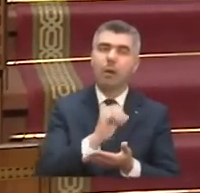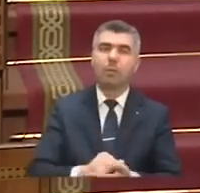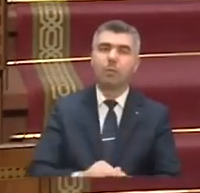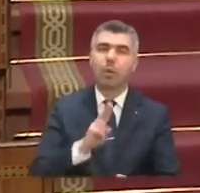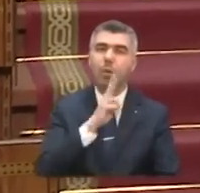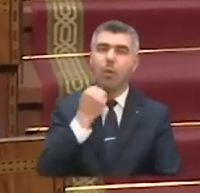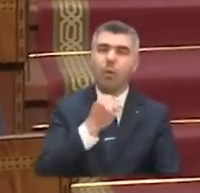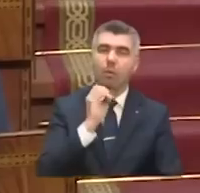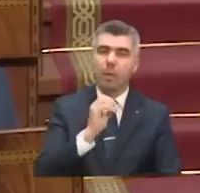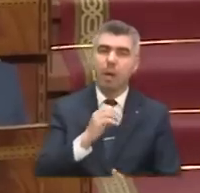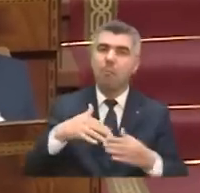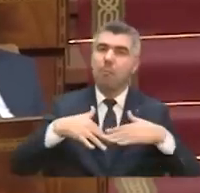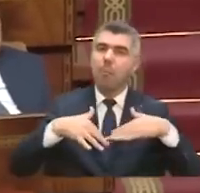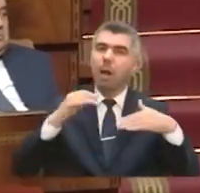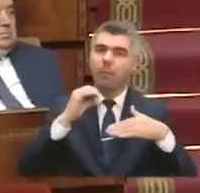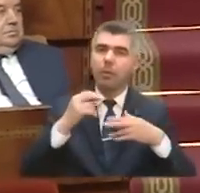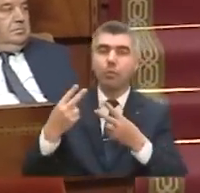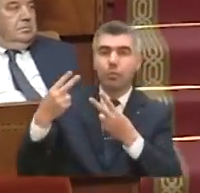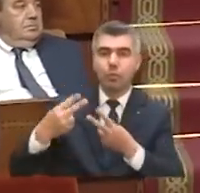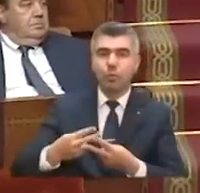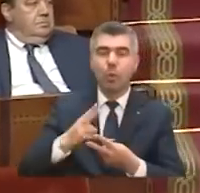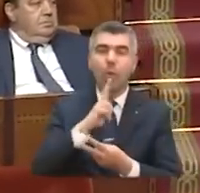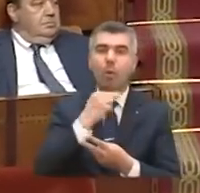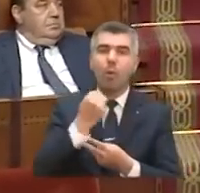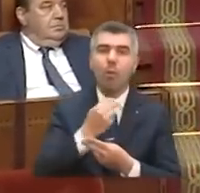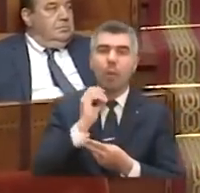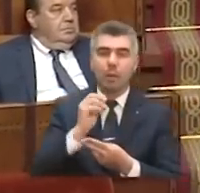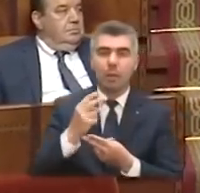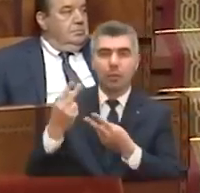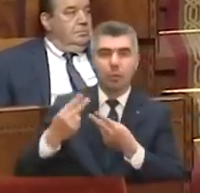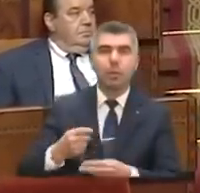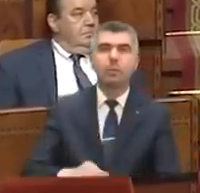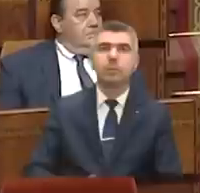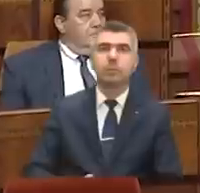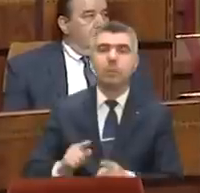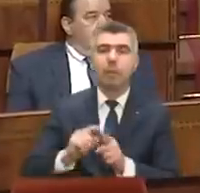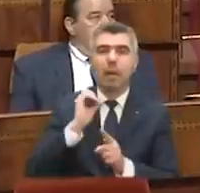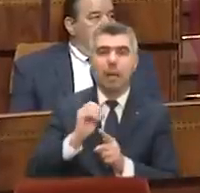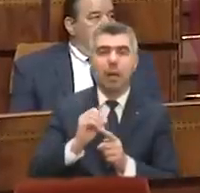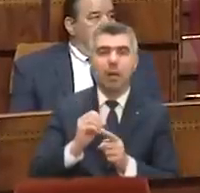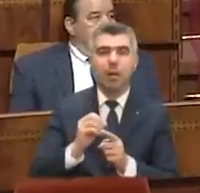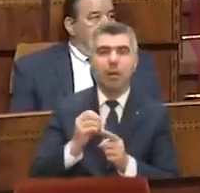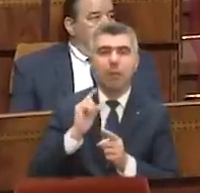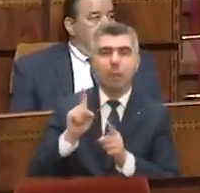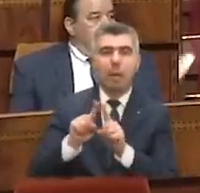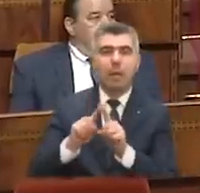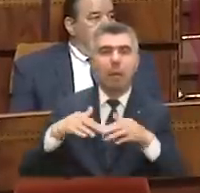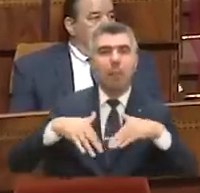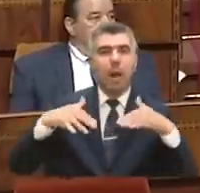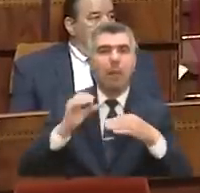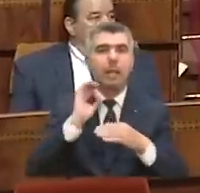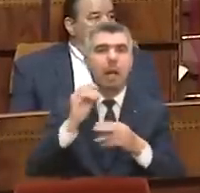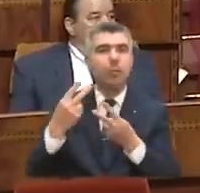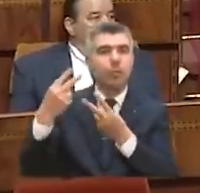الحكومه هذه مؤسسه تشريعيه. ملي كتجي الحكومه المؤسسه التشريعيه فهي ضيفه كريمه في هذه المؤسسه.